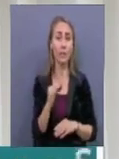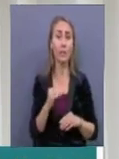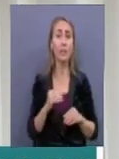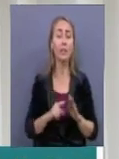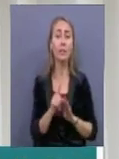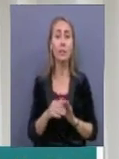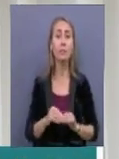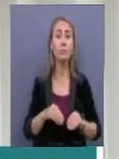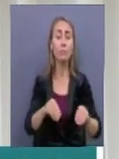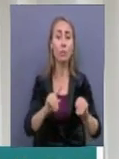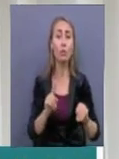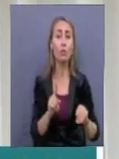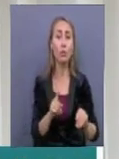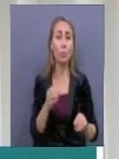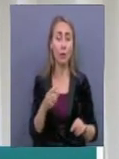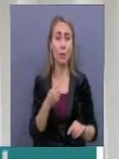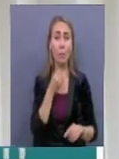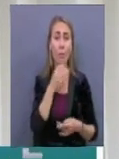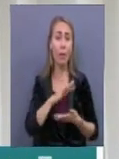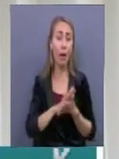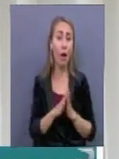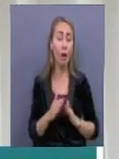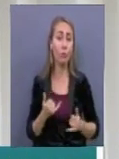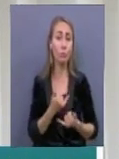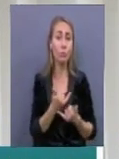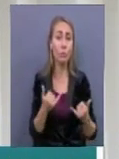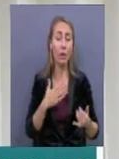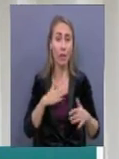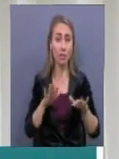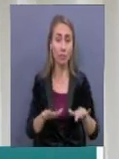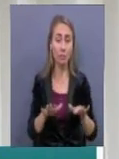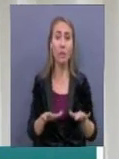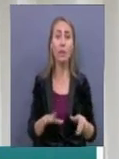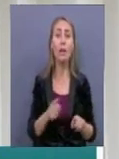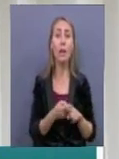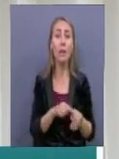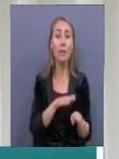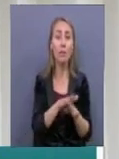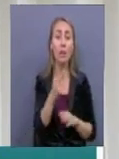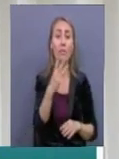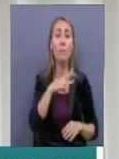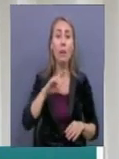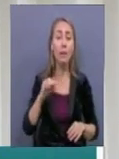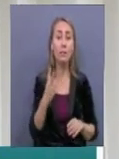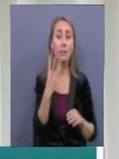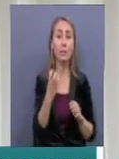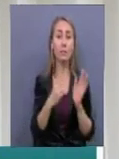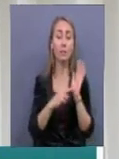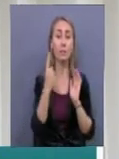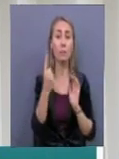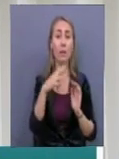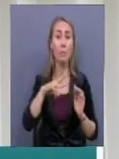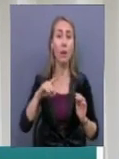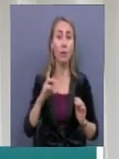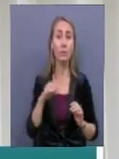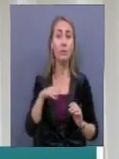тазалықты қамтамасыз ету мақсатында қомақты бюджет қаражаты бөлінеді. Биылда аудан мен қалалардың әкімдері 2 миллиард 371 миллион